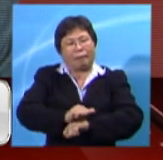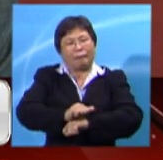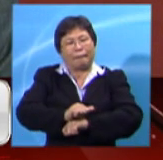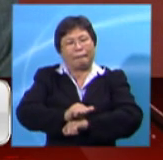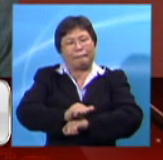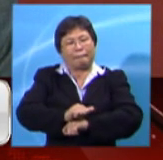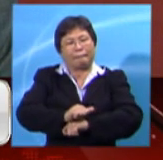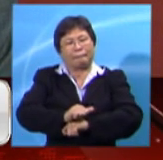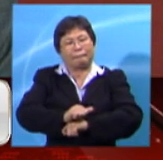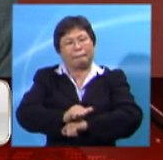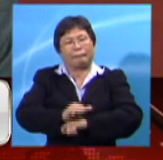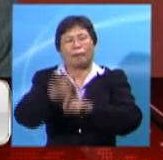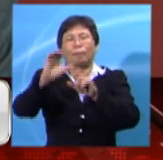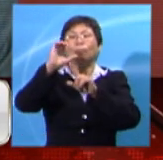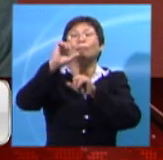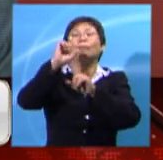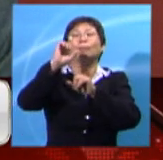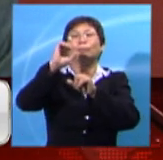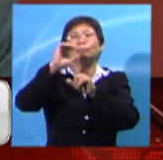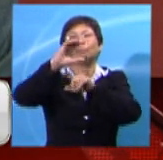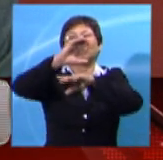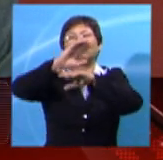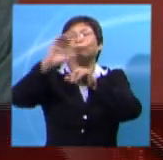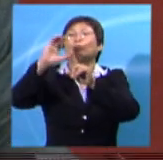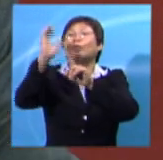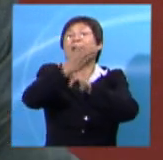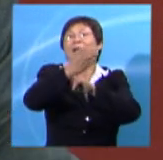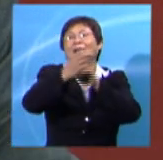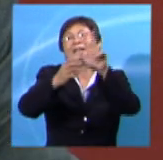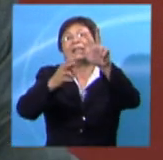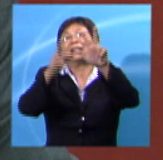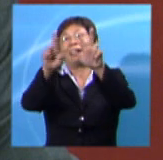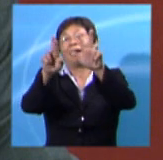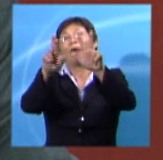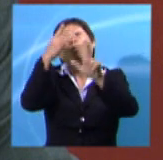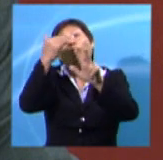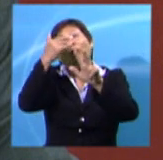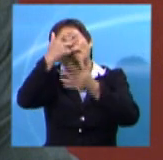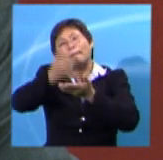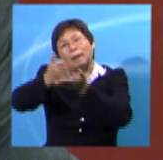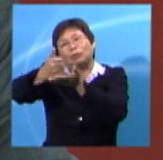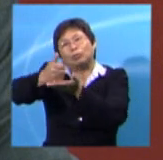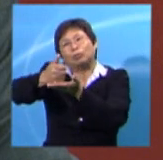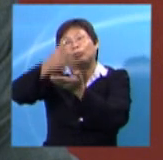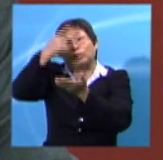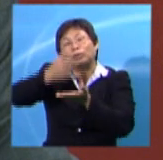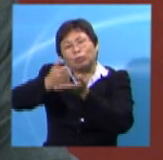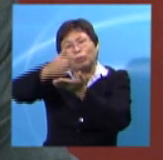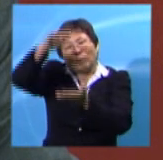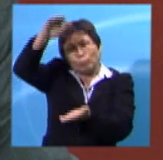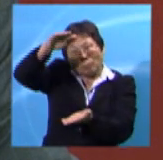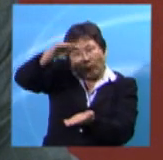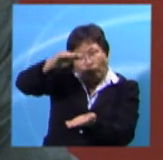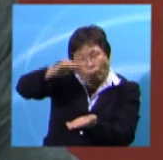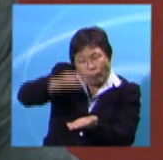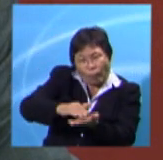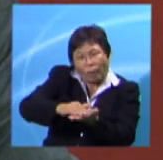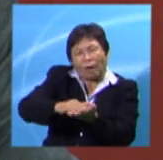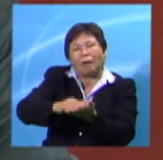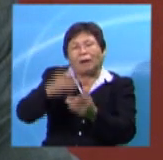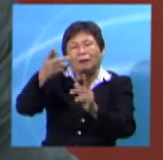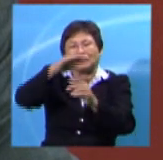mengamalkan budaya 3R ini kerana ini akan dapat membantu untuk mengurangkan tekanan kepada alam